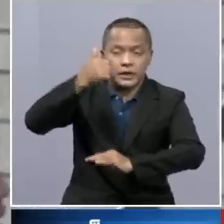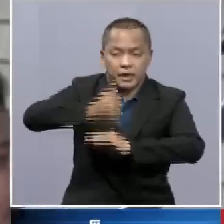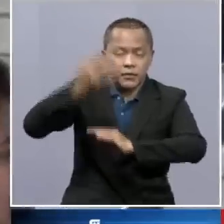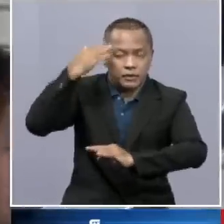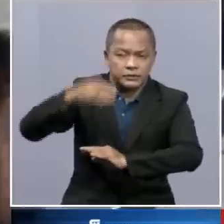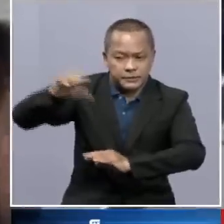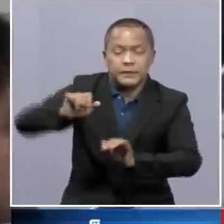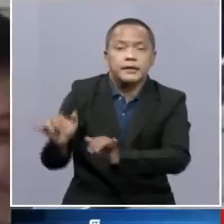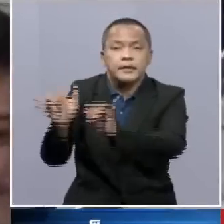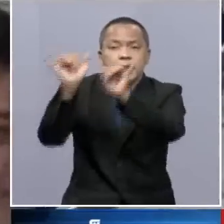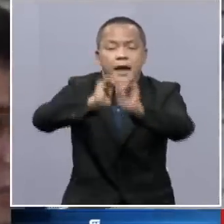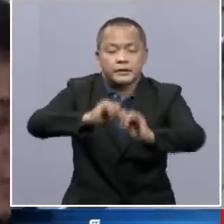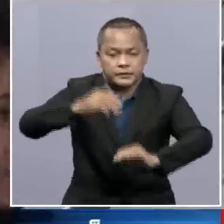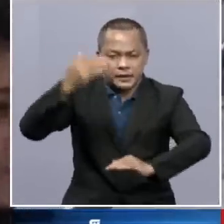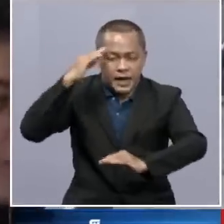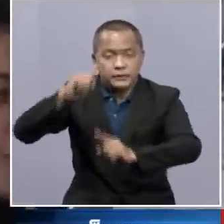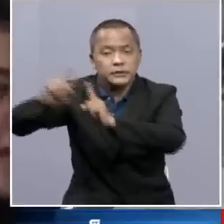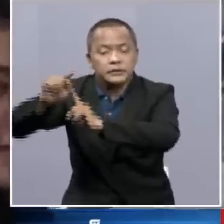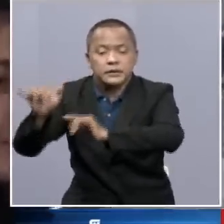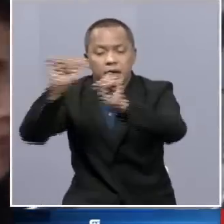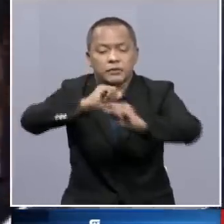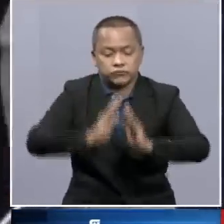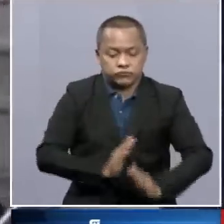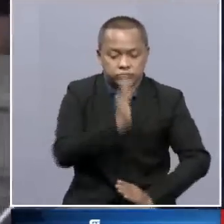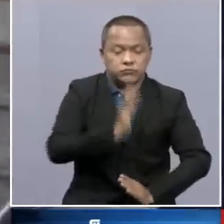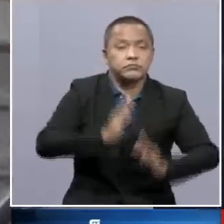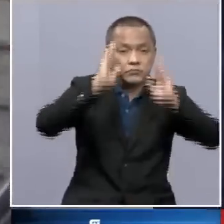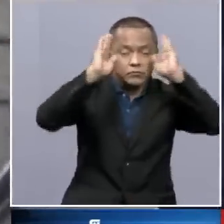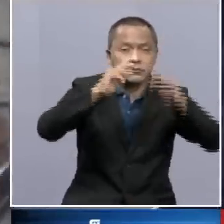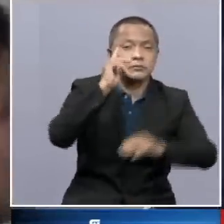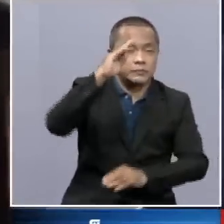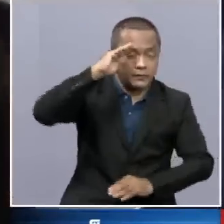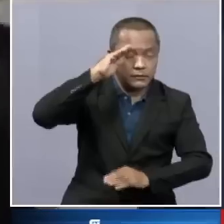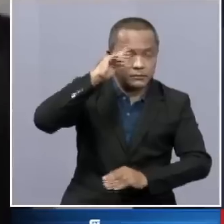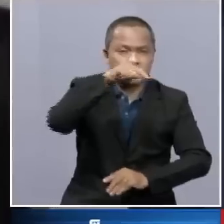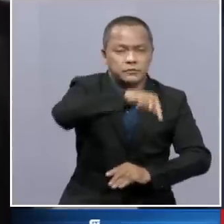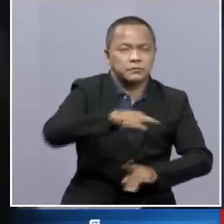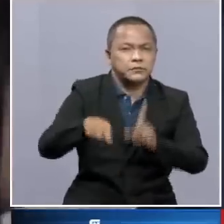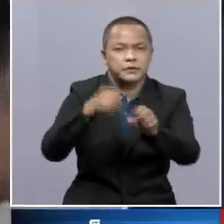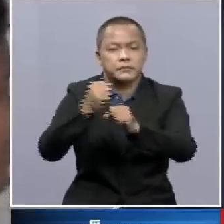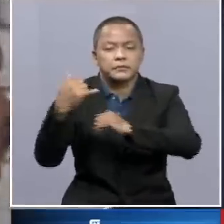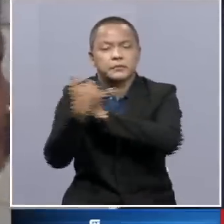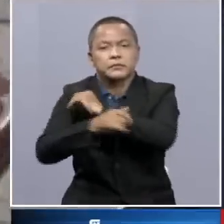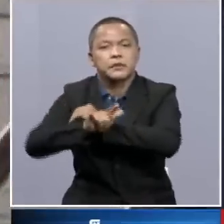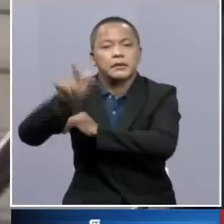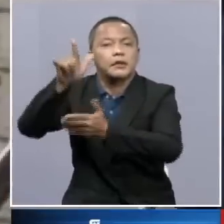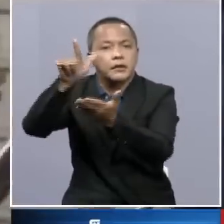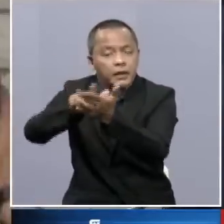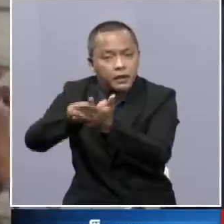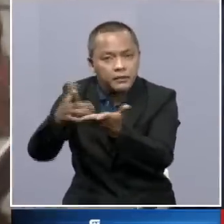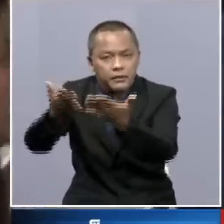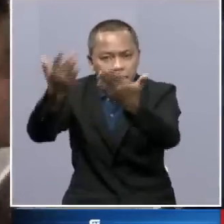จับย้ายจากแม่ทัพน้อยที่1ไปเป็นผู้ทรงคุณวุฒิทบเหตุเพราะว่าเดินทางไปต่างประเทศแล้วก็ไม่ได้ลา